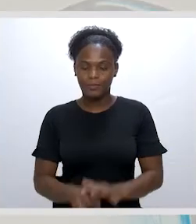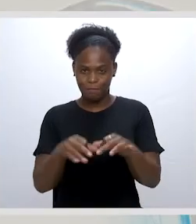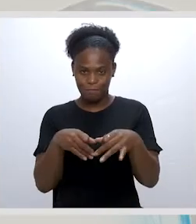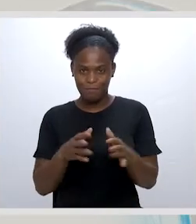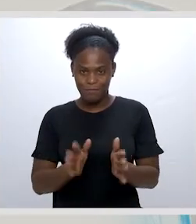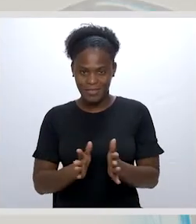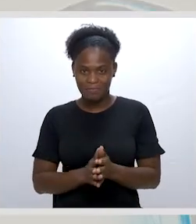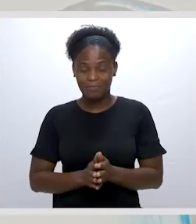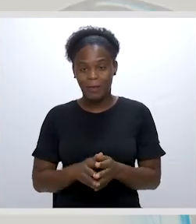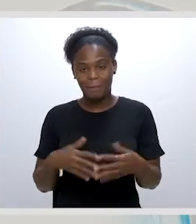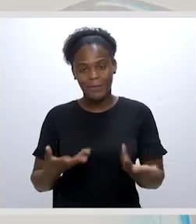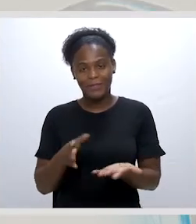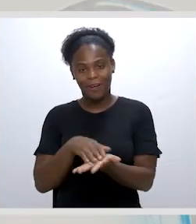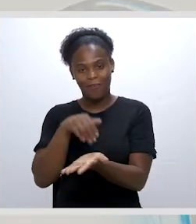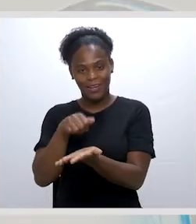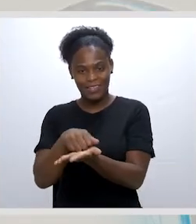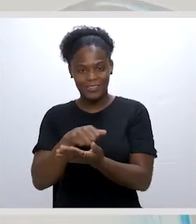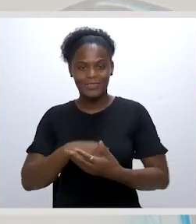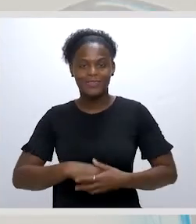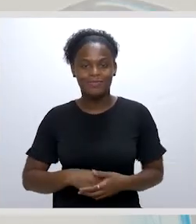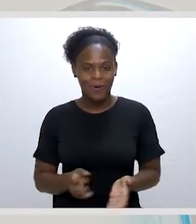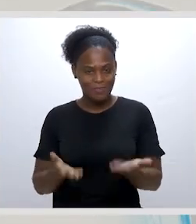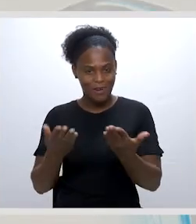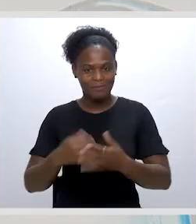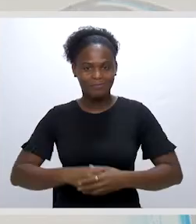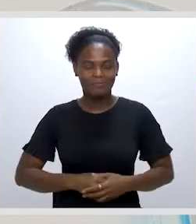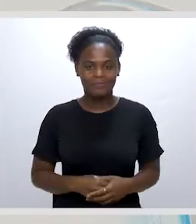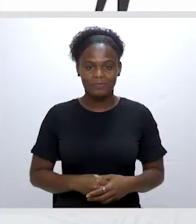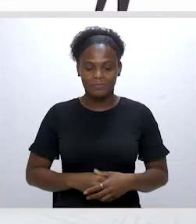C'est fini? On passe à la correction. On y va.